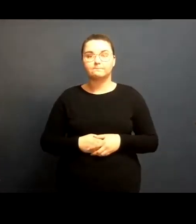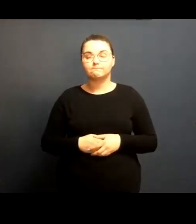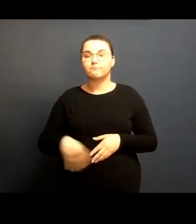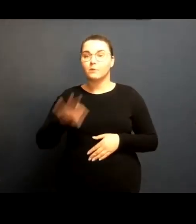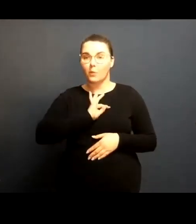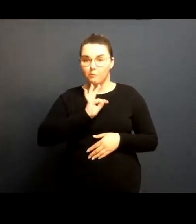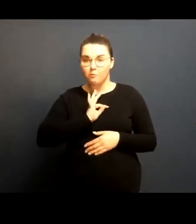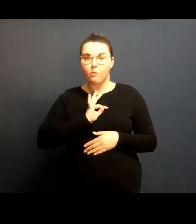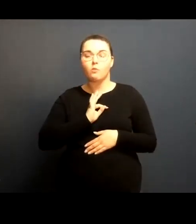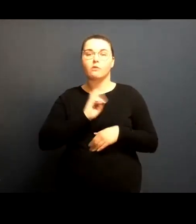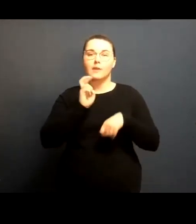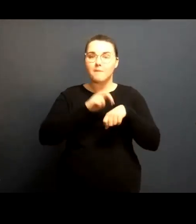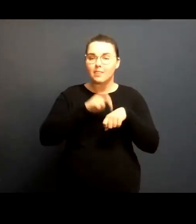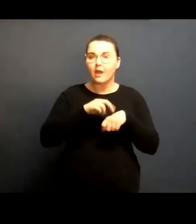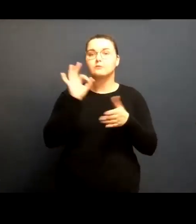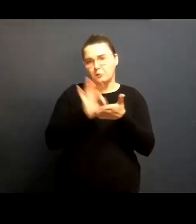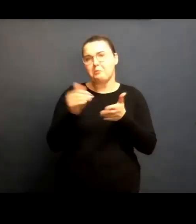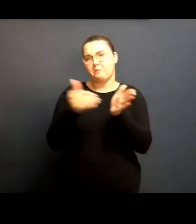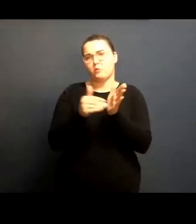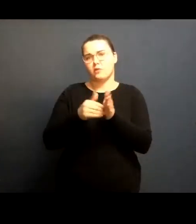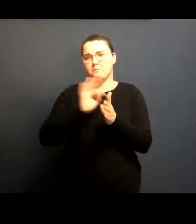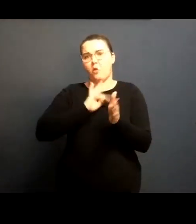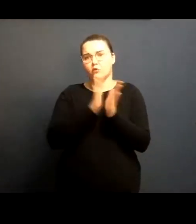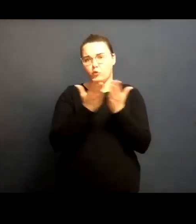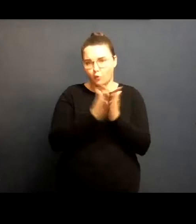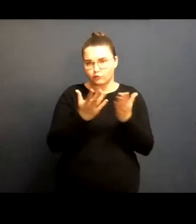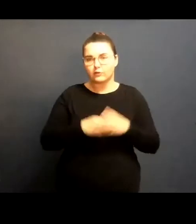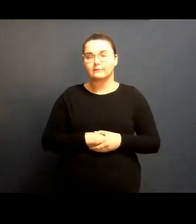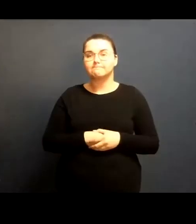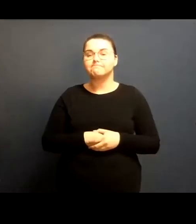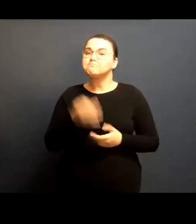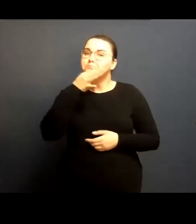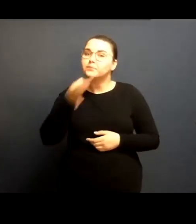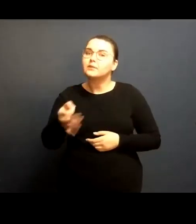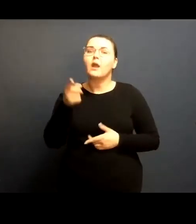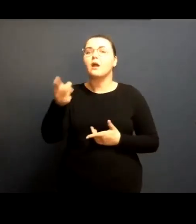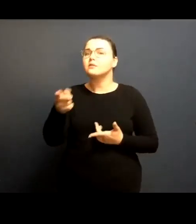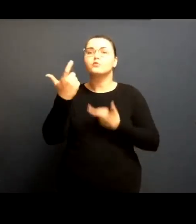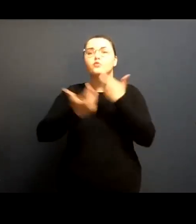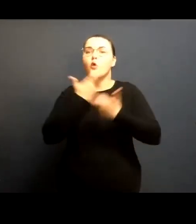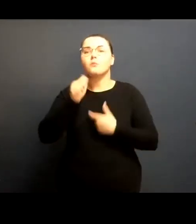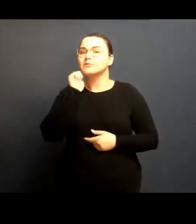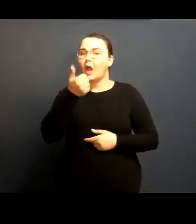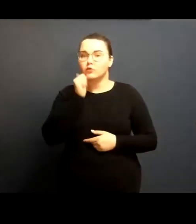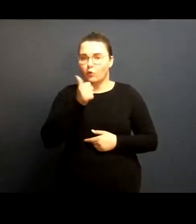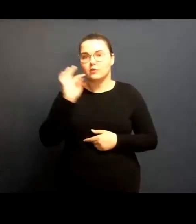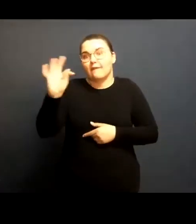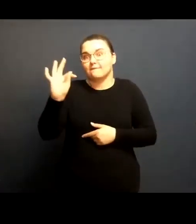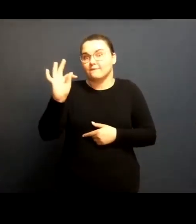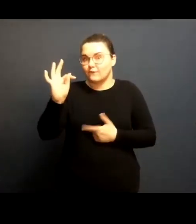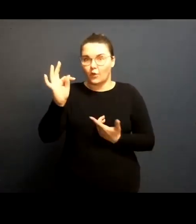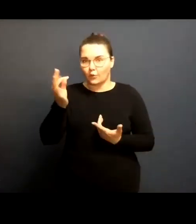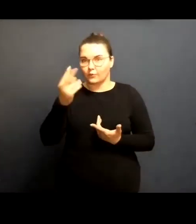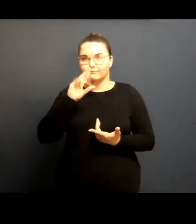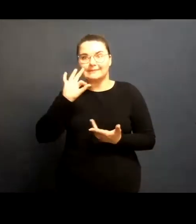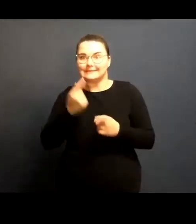badania do książki na temat prywatnych, intymnych praktyk codzienności. To są takie